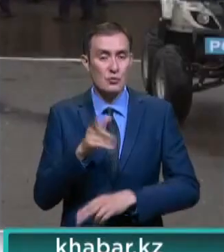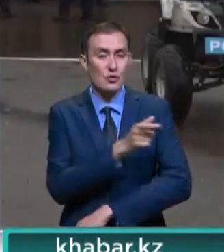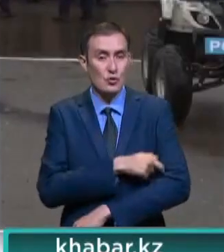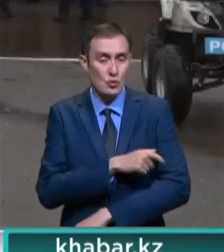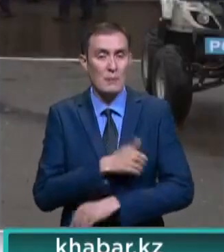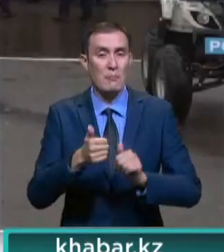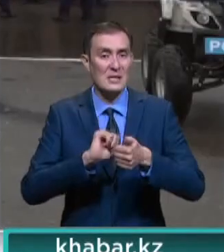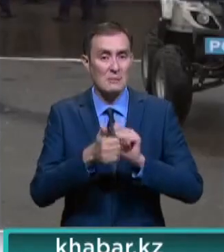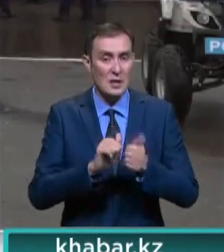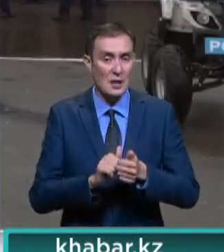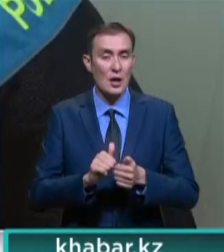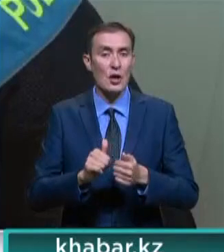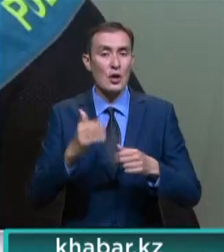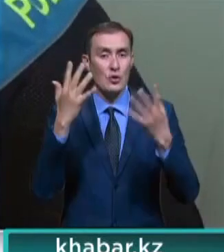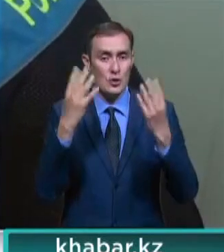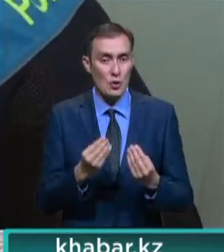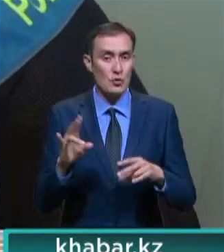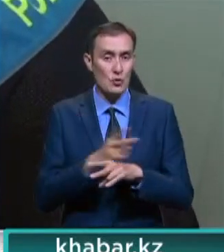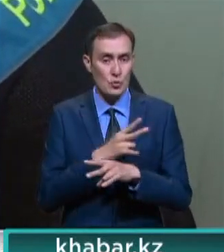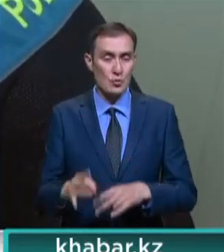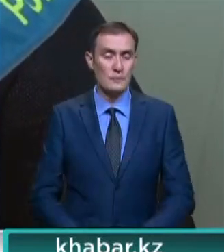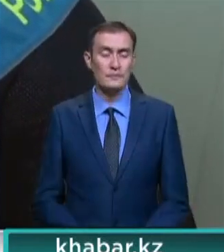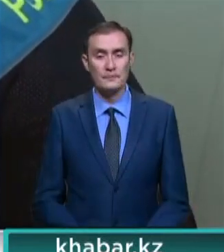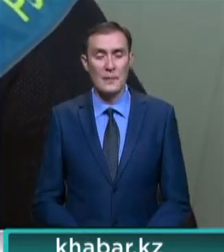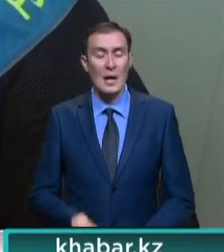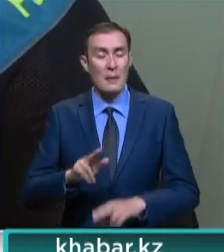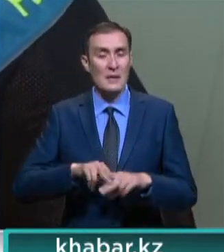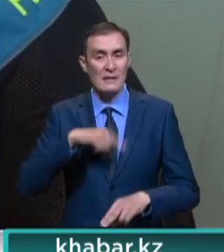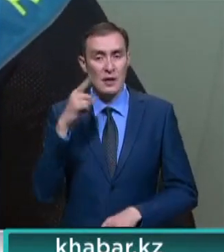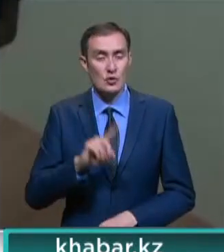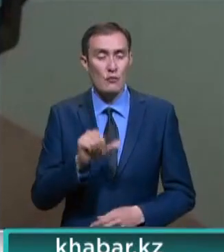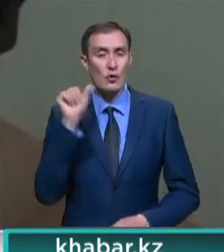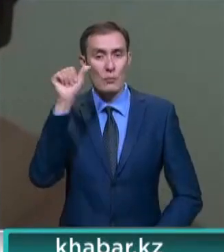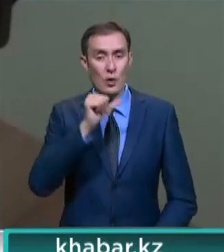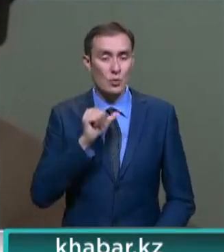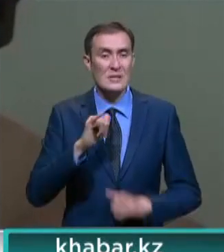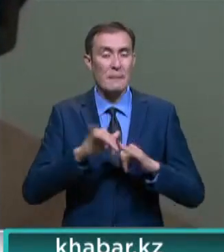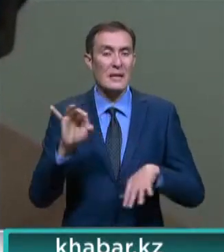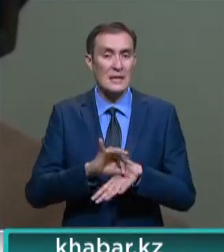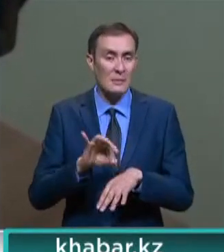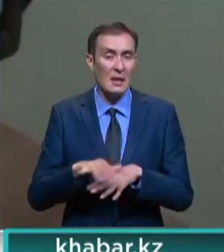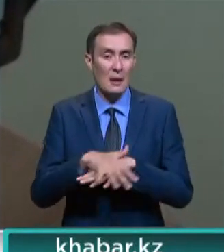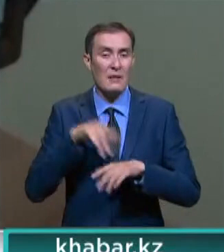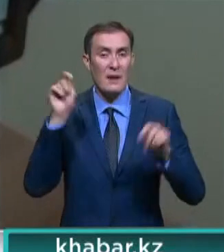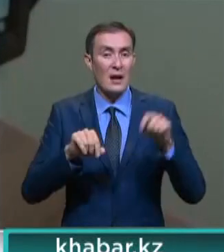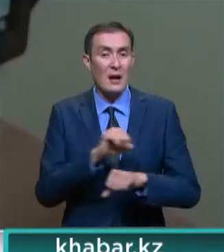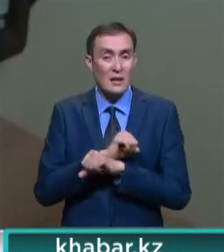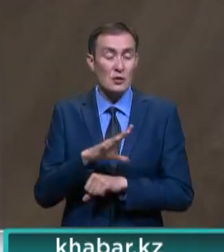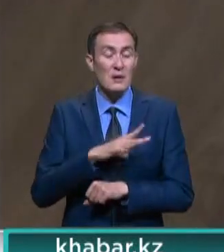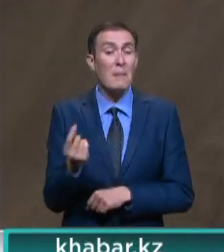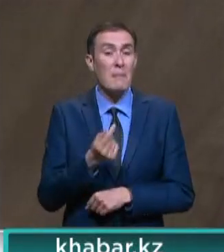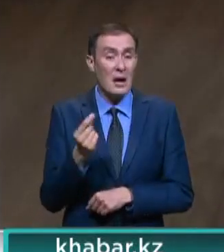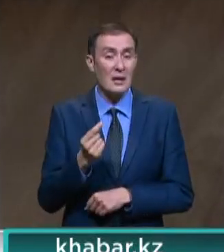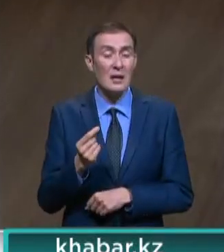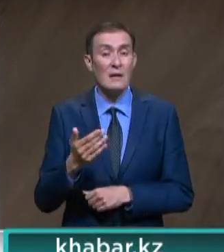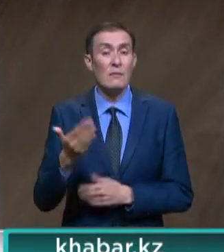дежурить посменно день и ночь. Местные полицейские отмечают, что в прошлом году из-за пандемии наплыв отдыхающих был небольшой. За весь